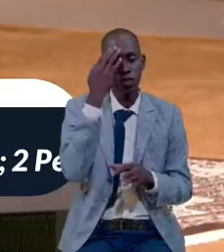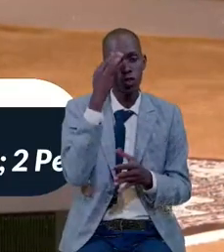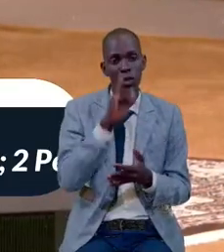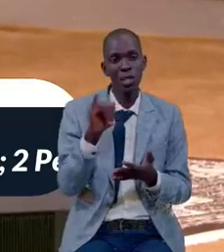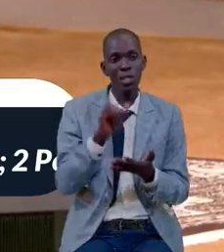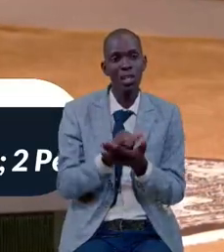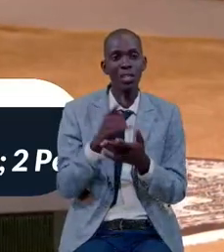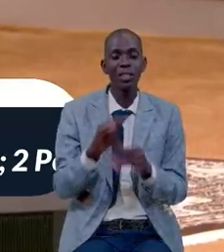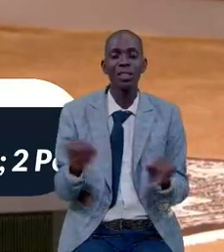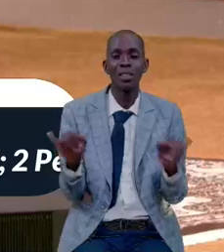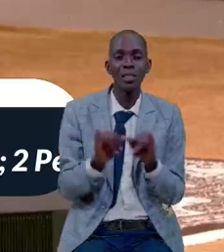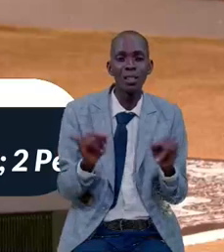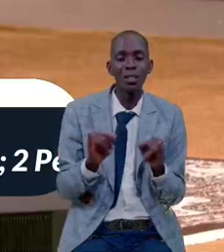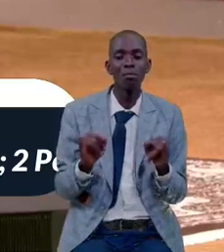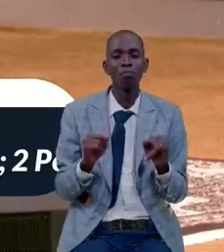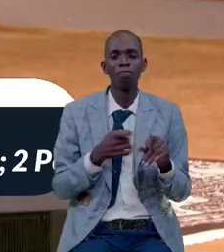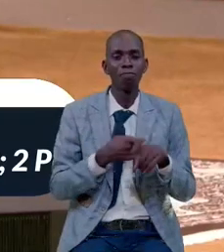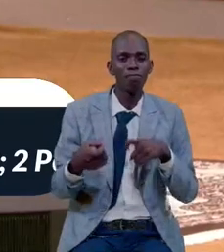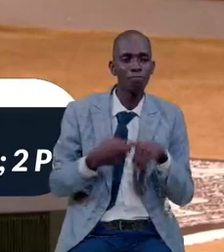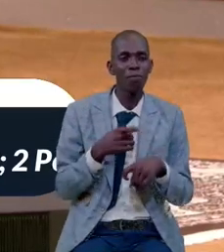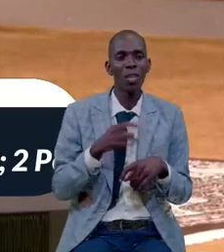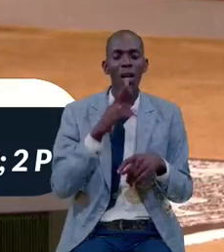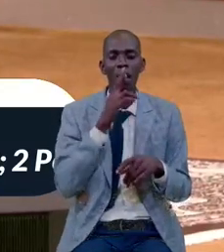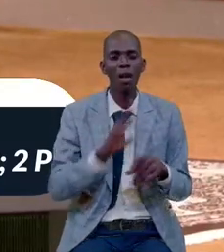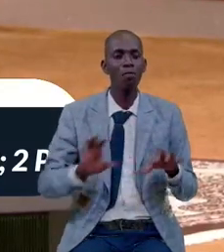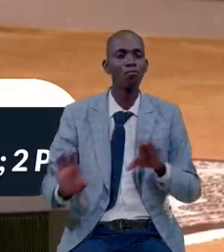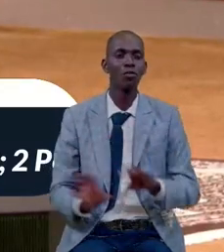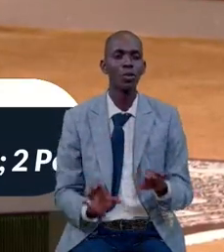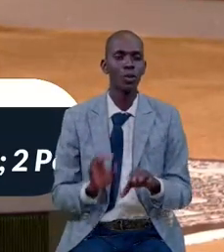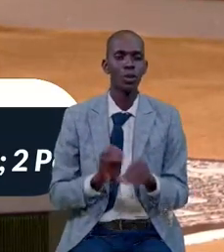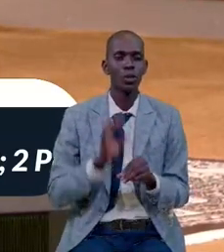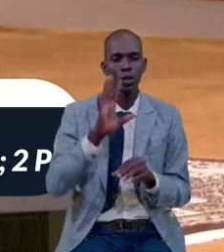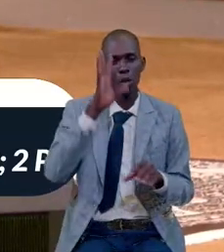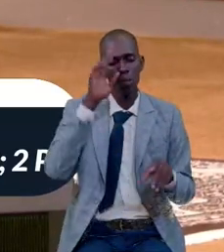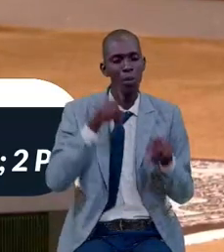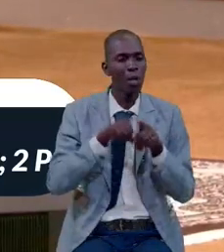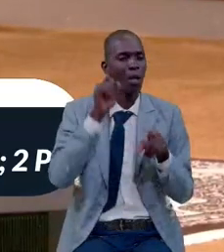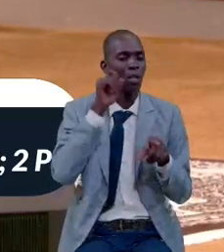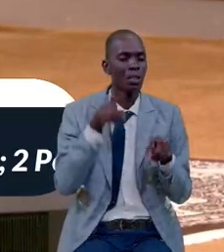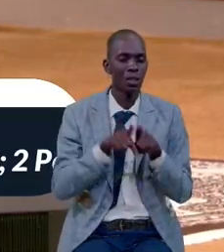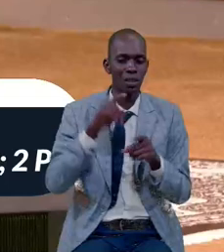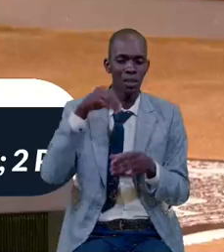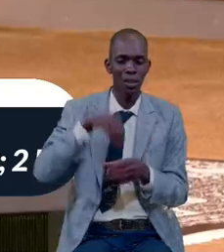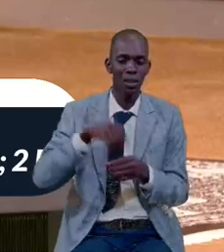les mêmes souffrances sont imposées à vos frères dans le monde.